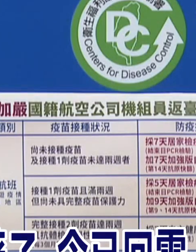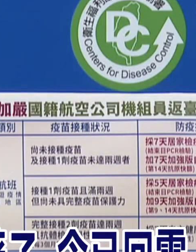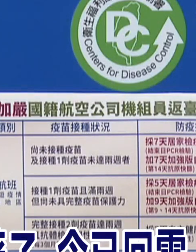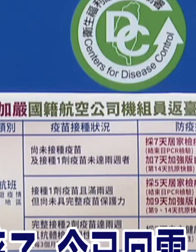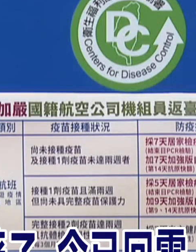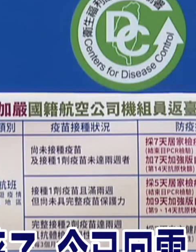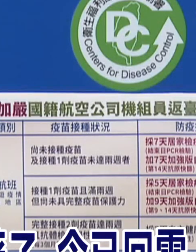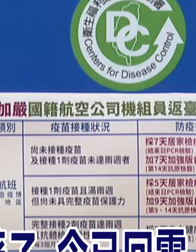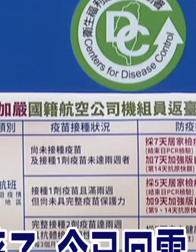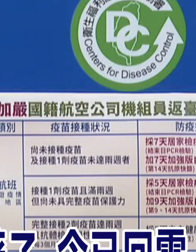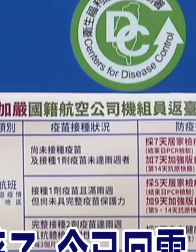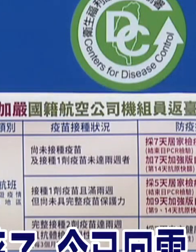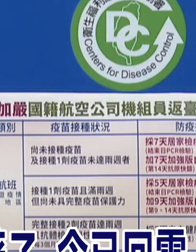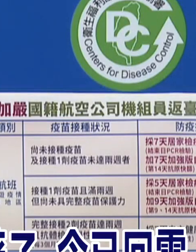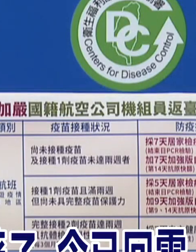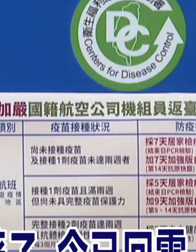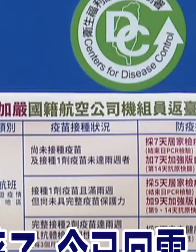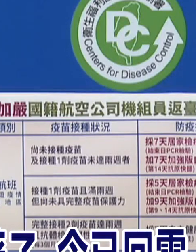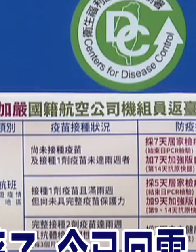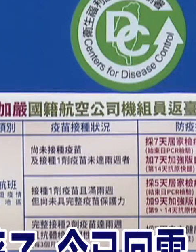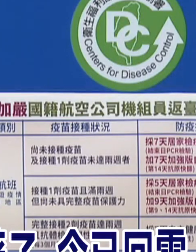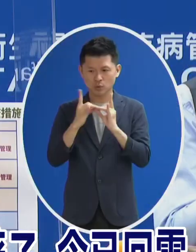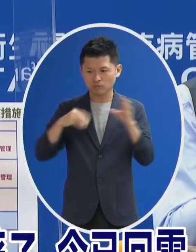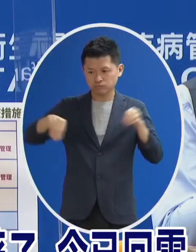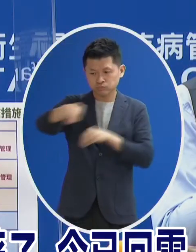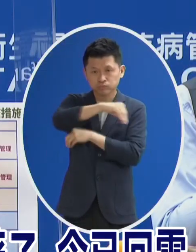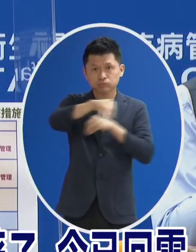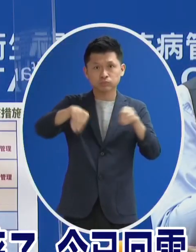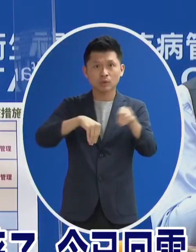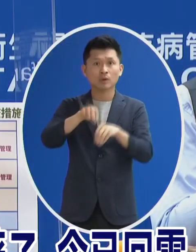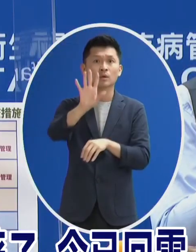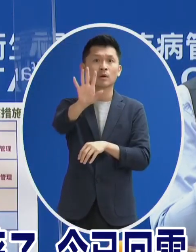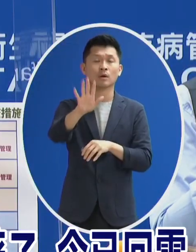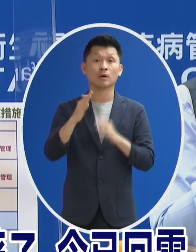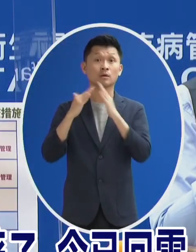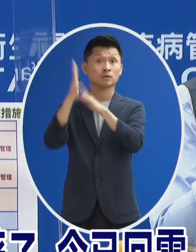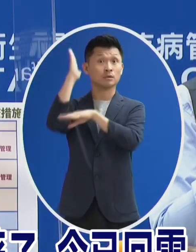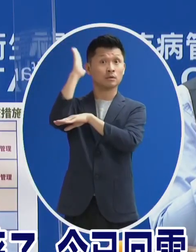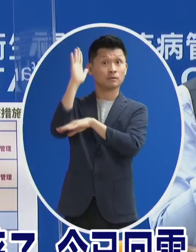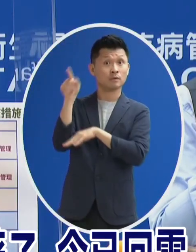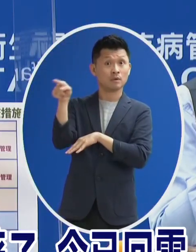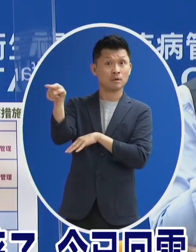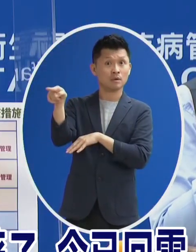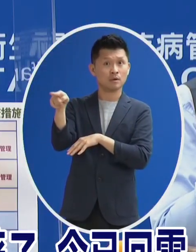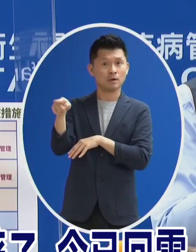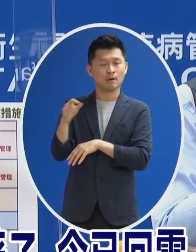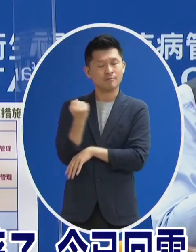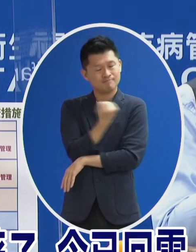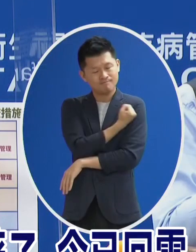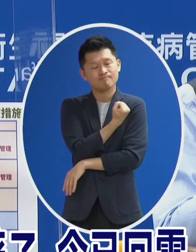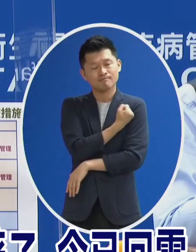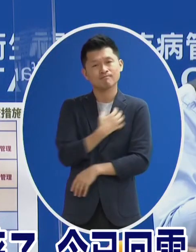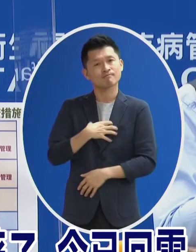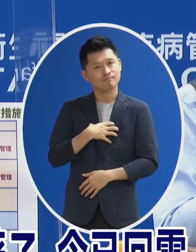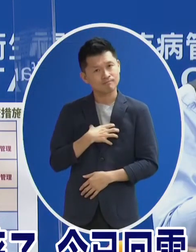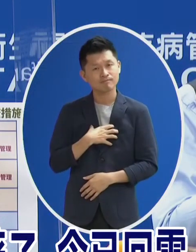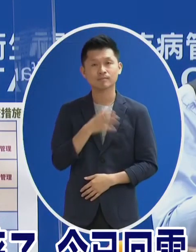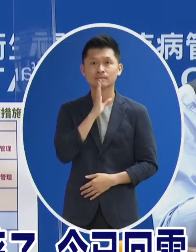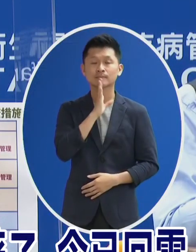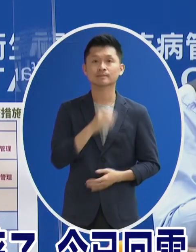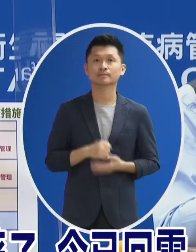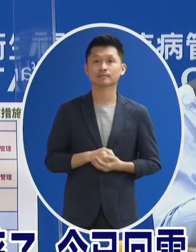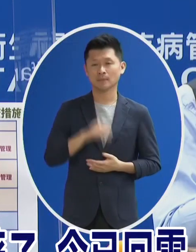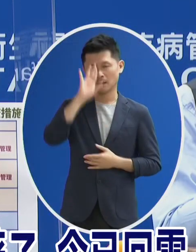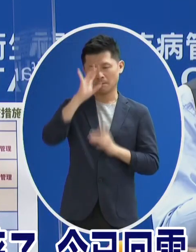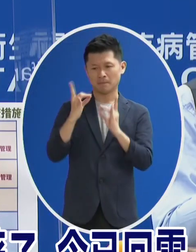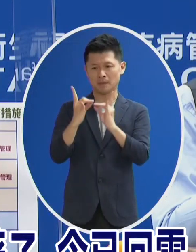起来做这病床的调配。哦，那市政府这边也当然是非常的辛苦哈，因为想有一些病